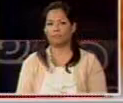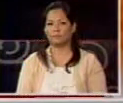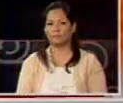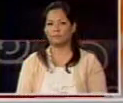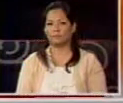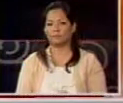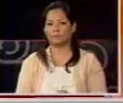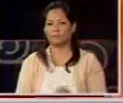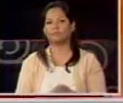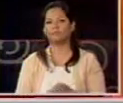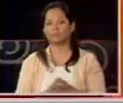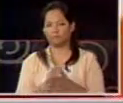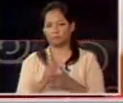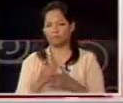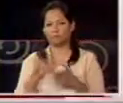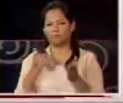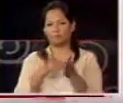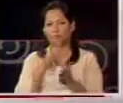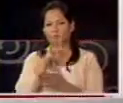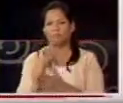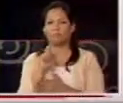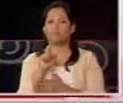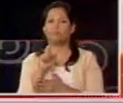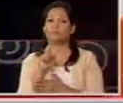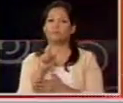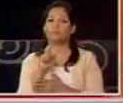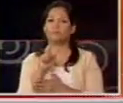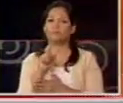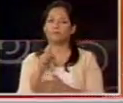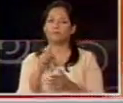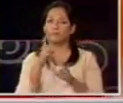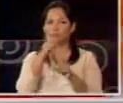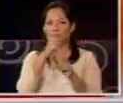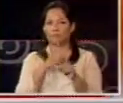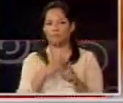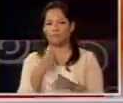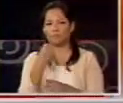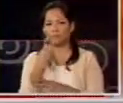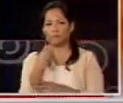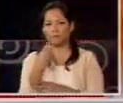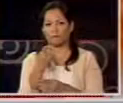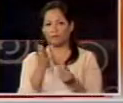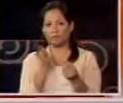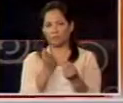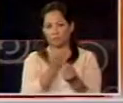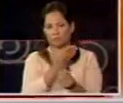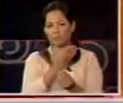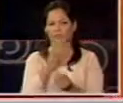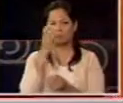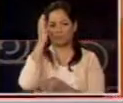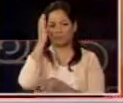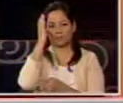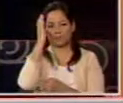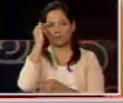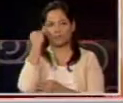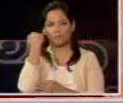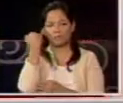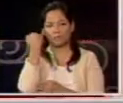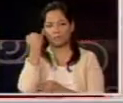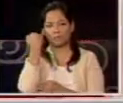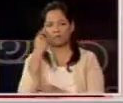Sir, follow-up dun sa question kanina. Sir, nung December 12, nung na-impeach si CJ, di ba you were